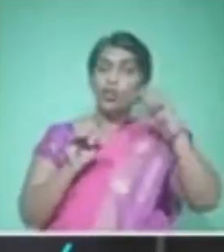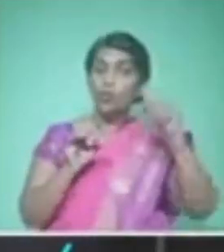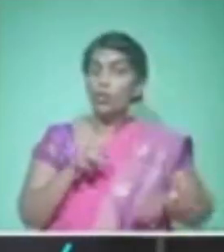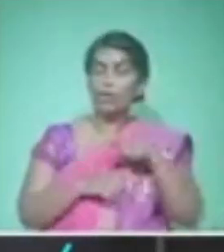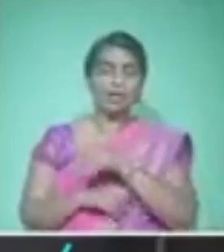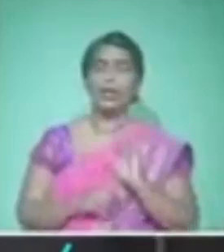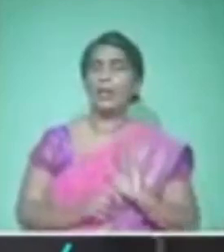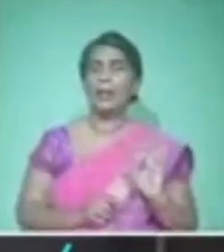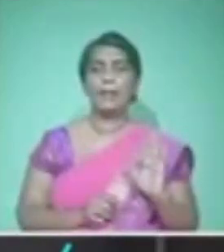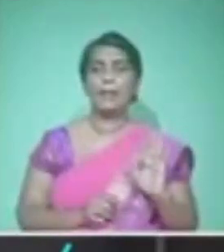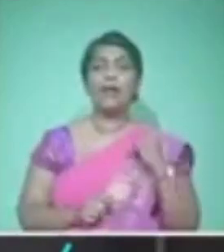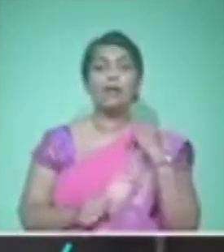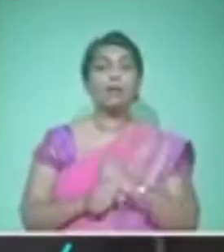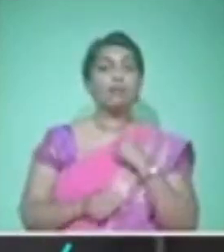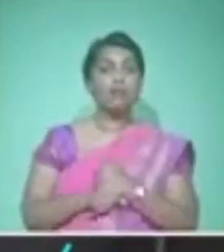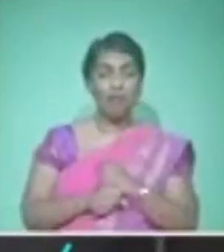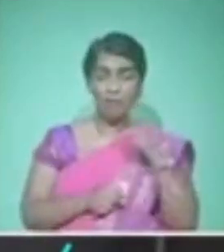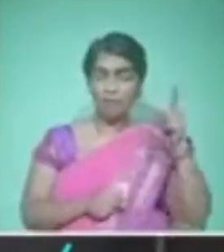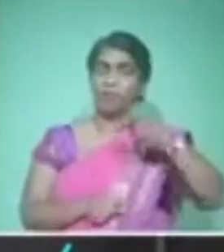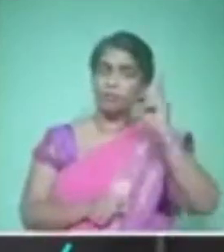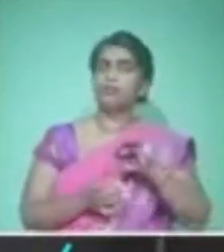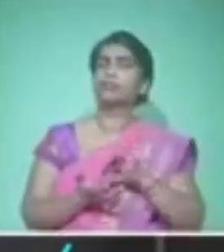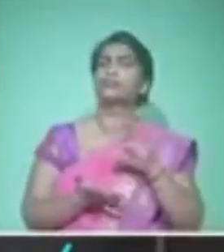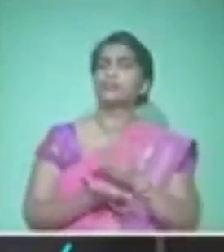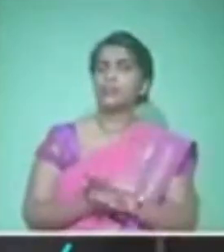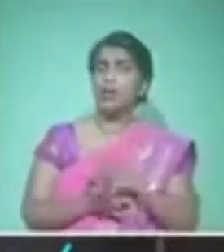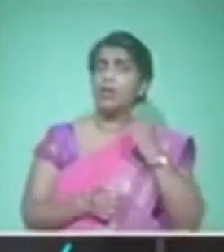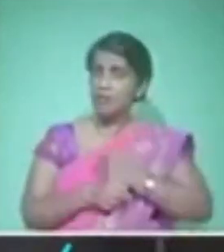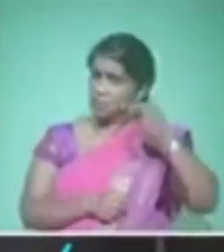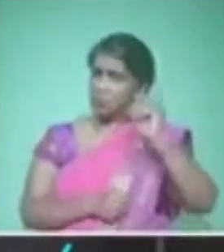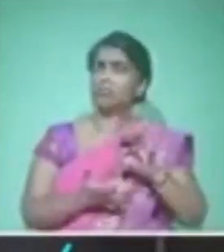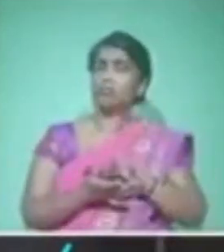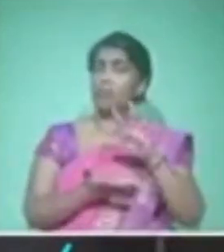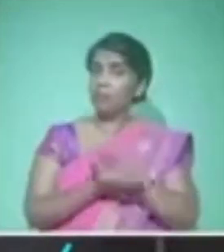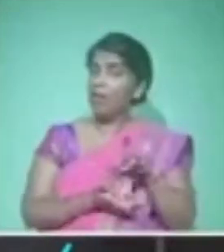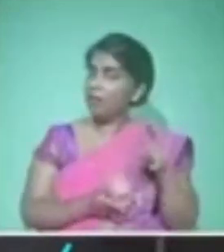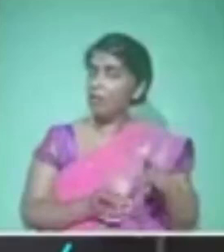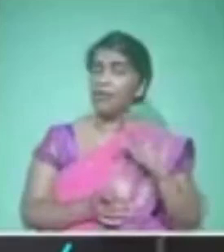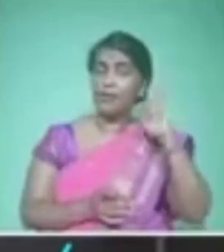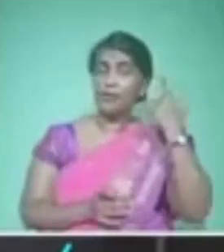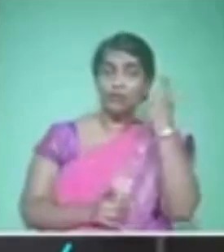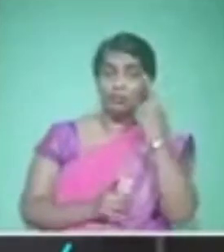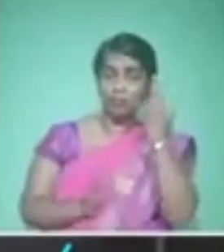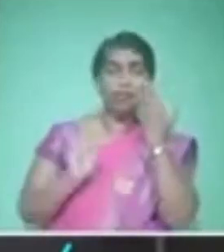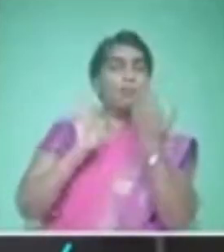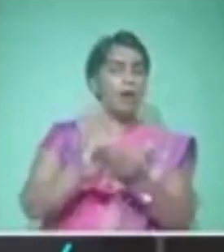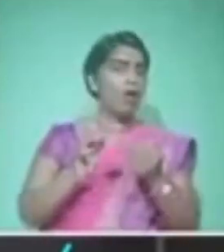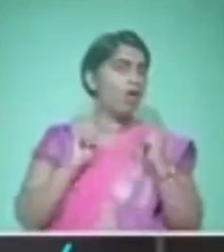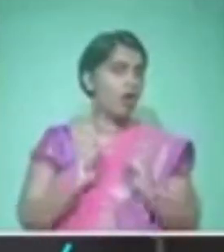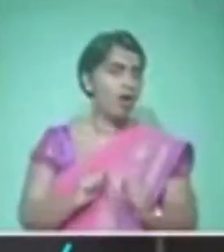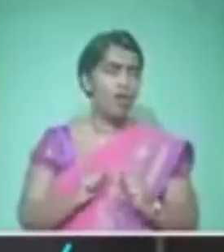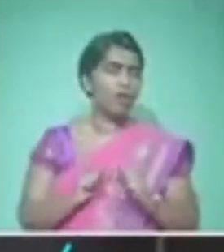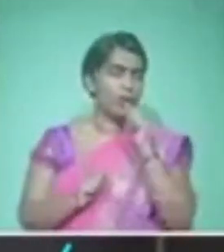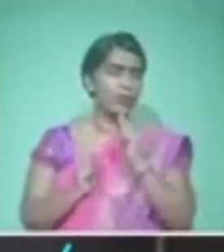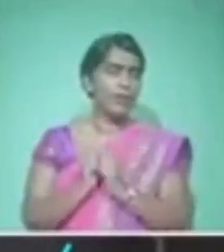නෙමෙයි. රජයක් ඒක තීරණය කරන්නට ඕනේ. රජය තීරණය කරලා තිනවා නම් විශේෂඥයන් පෙන්වන්න ඕනේ කොහොමද මේක අපි ඇත්තටම